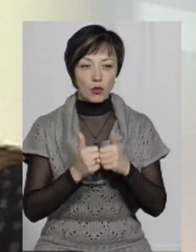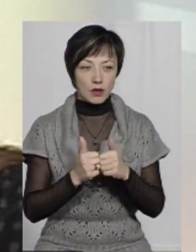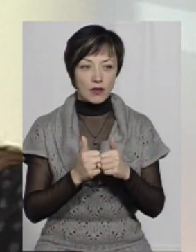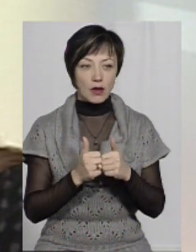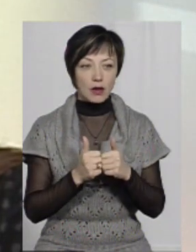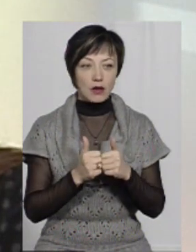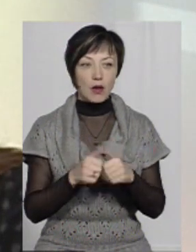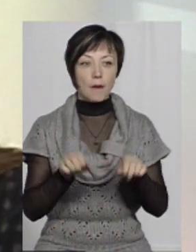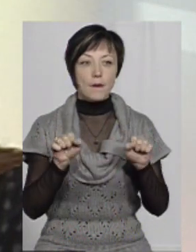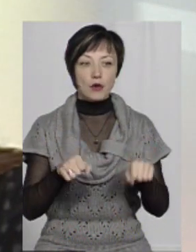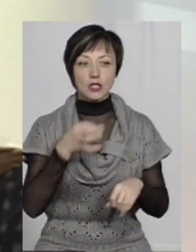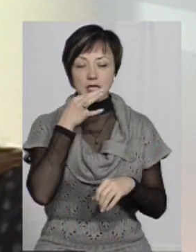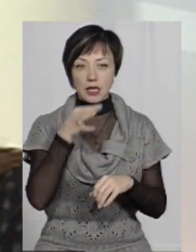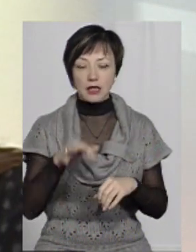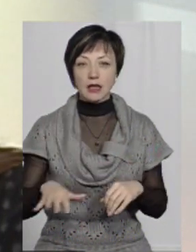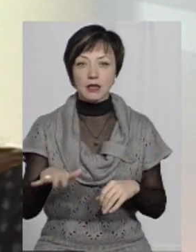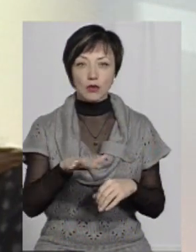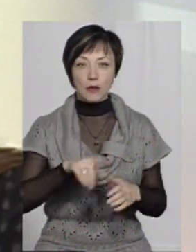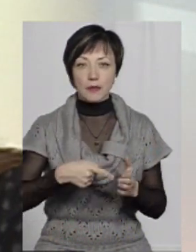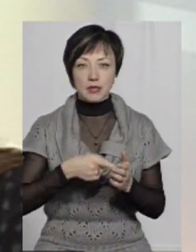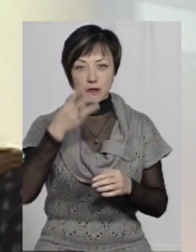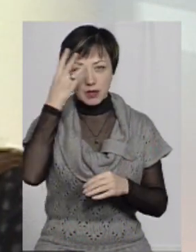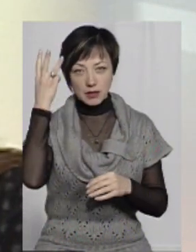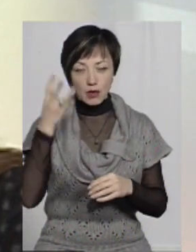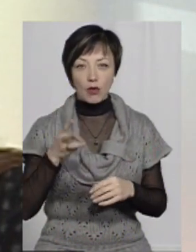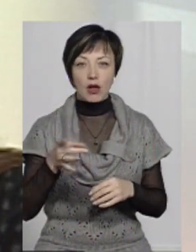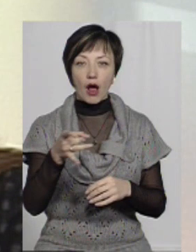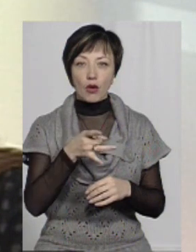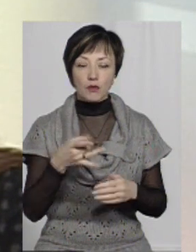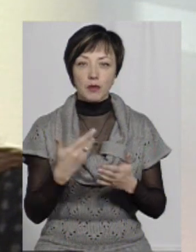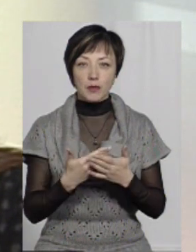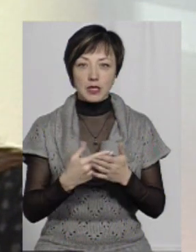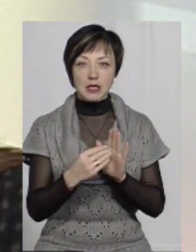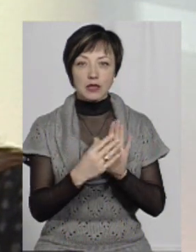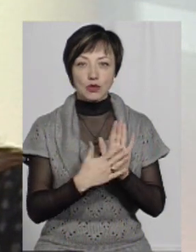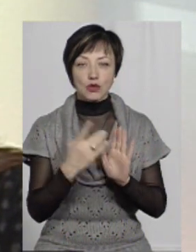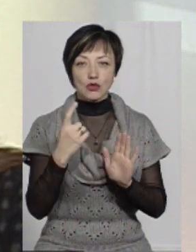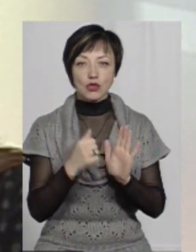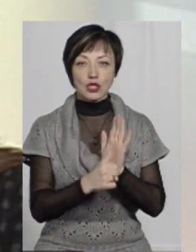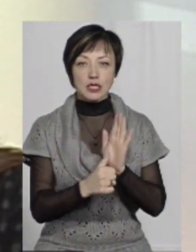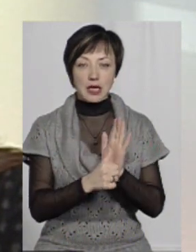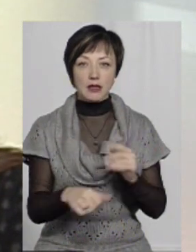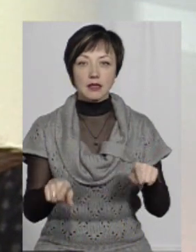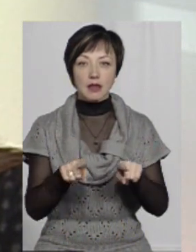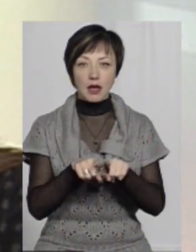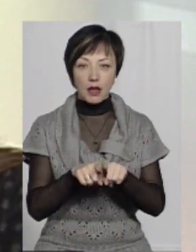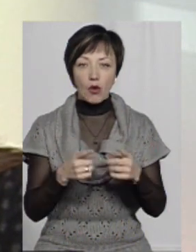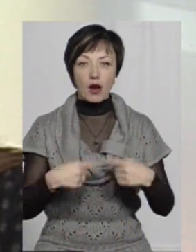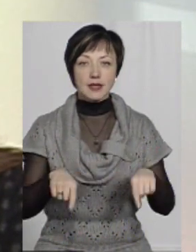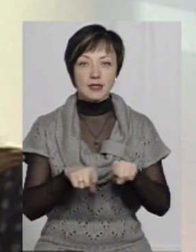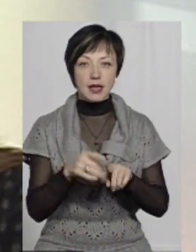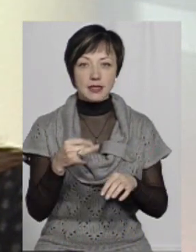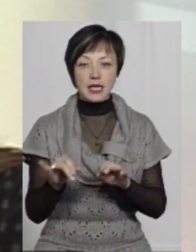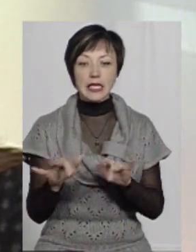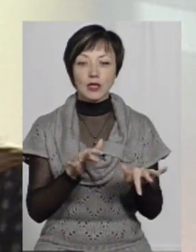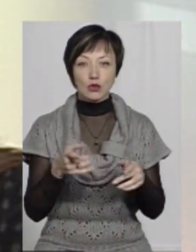підрахунків. Можу лише сказати, що на території міста Хмельницького та Хмельницького району приблизно зареєстровано 160 таких